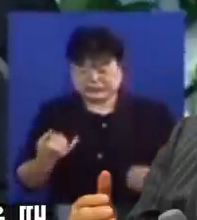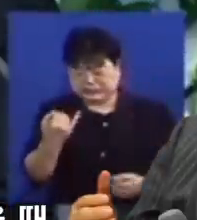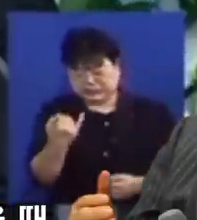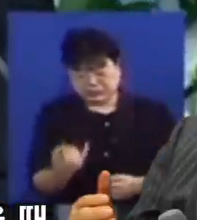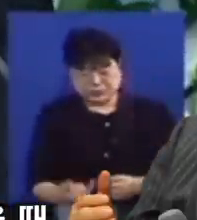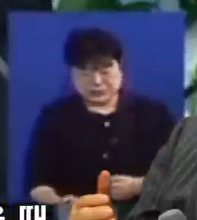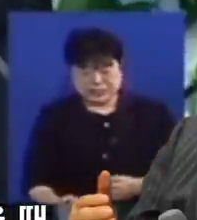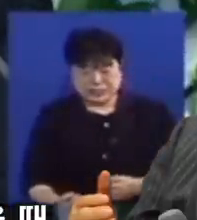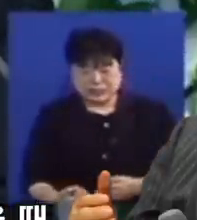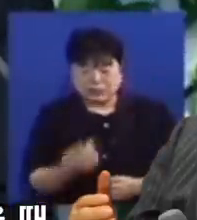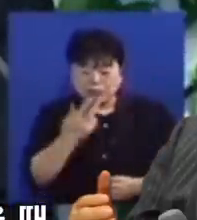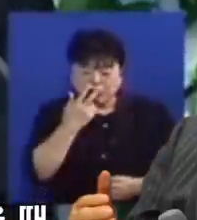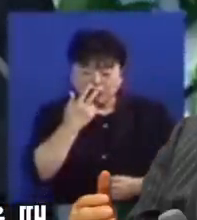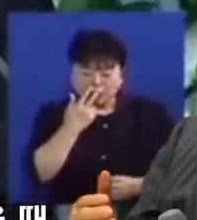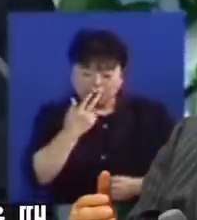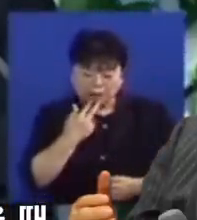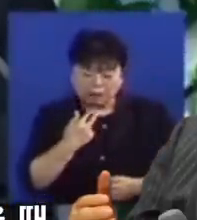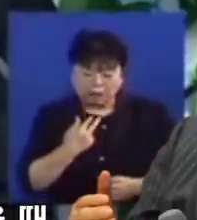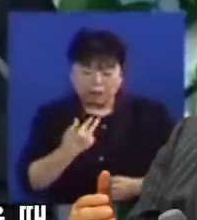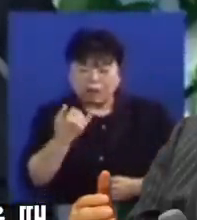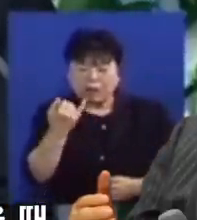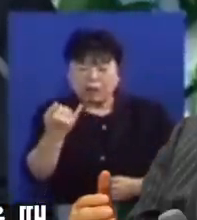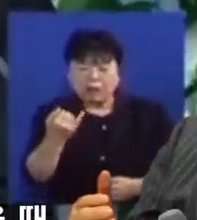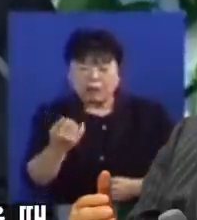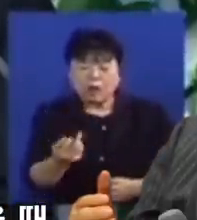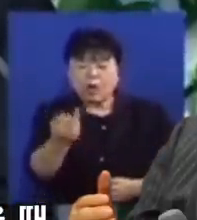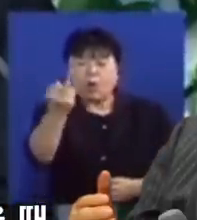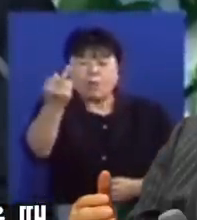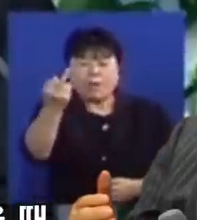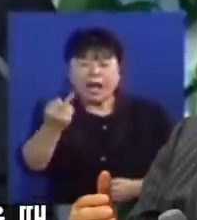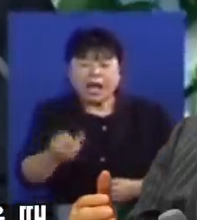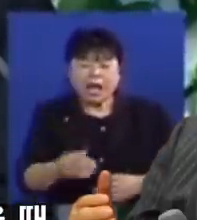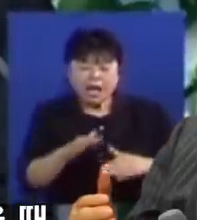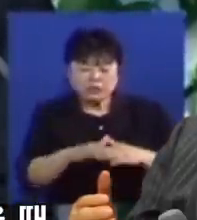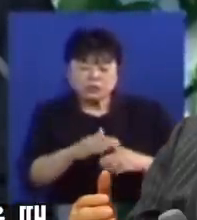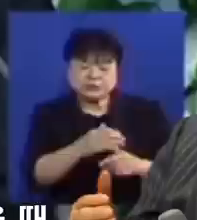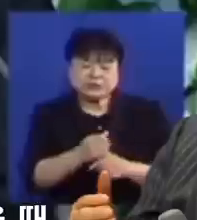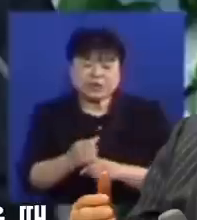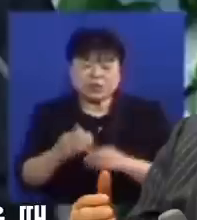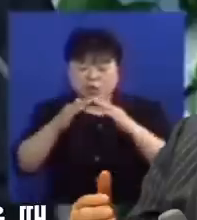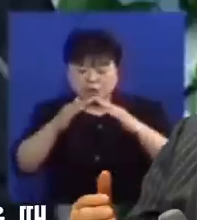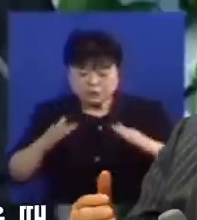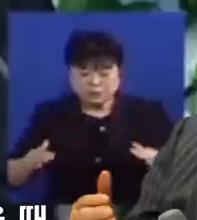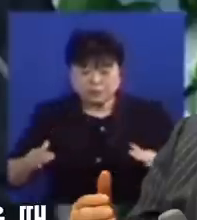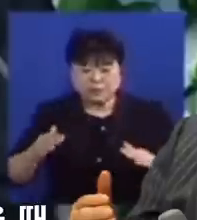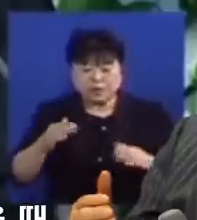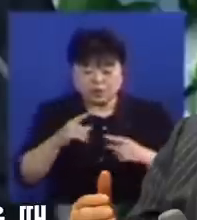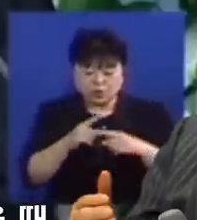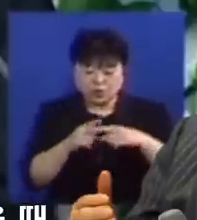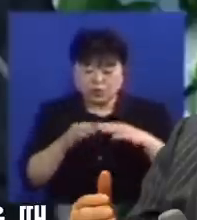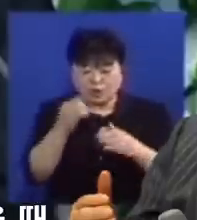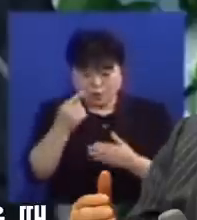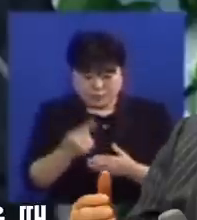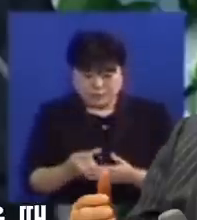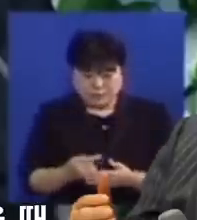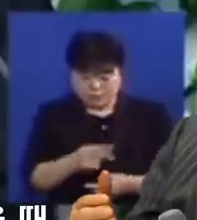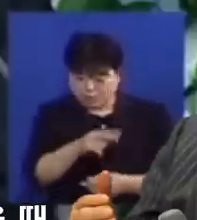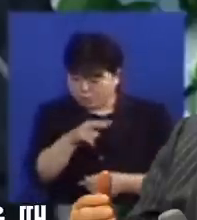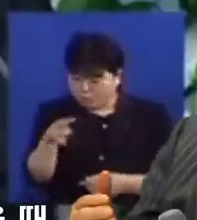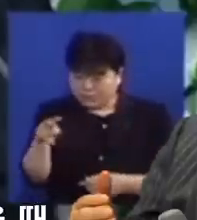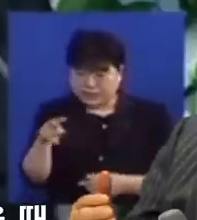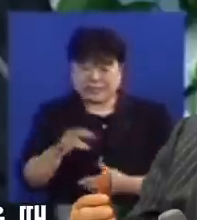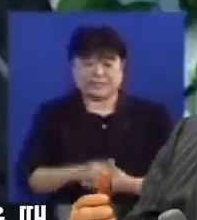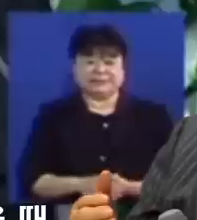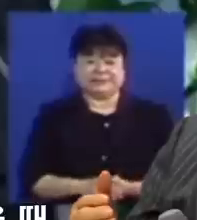여동생이 콧물을 역시 절질 흘리면서 그 오빠의 손을 잡고 우리 천막에 왔어요. 그 보니까